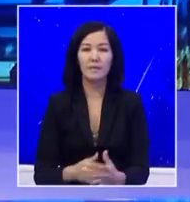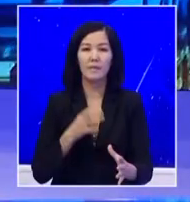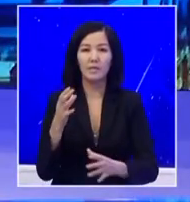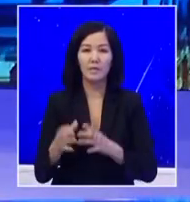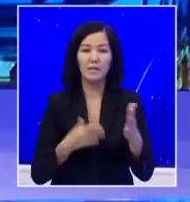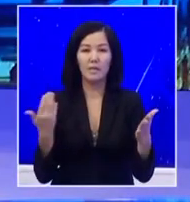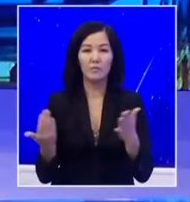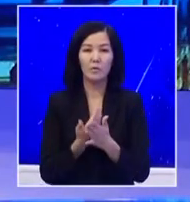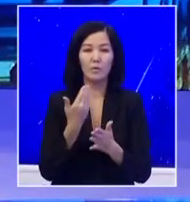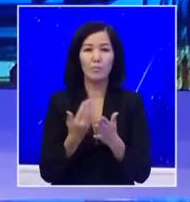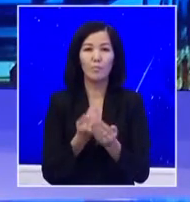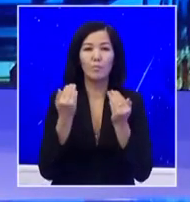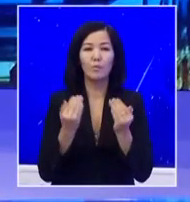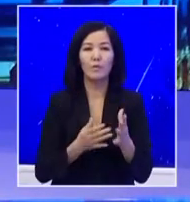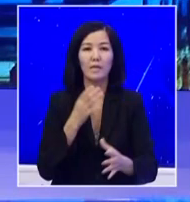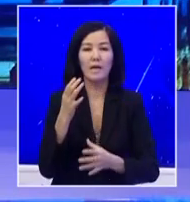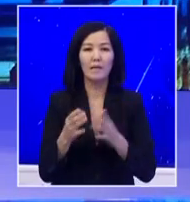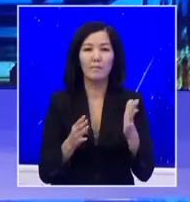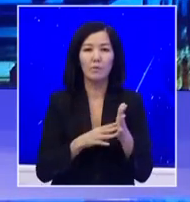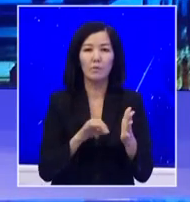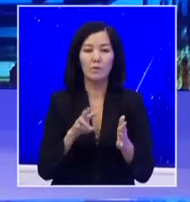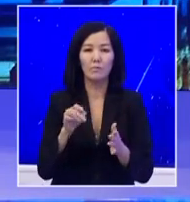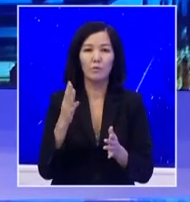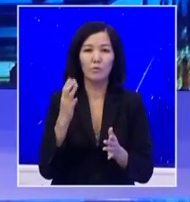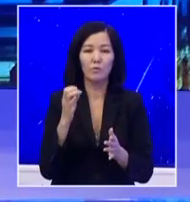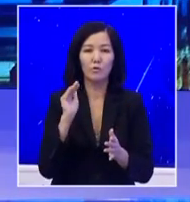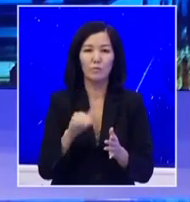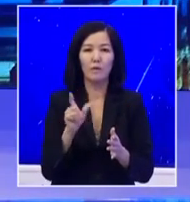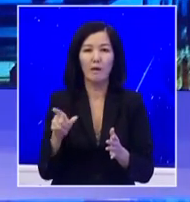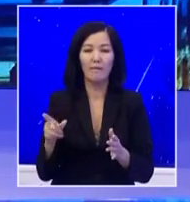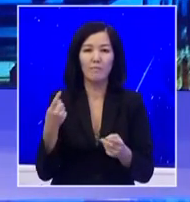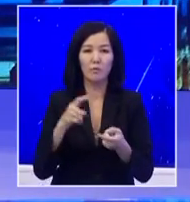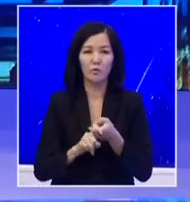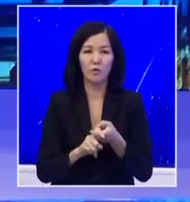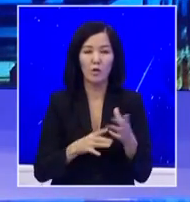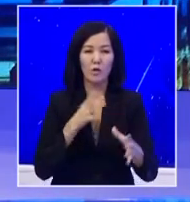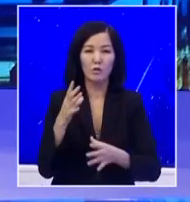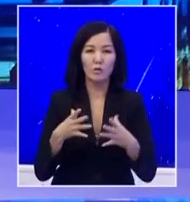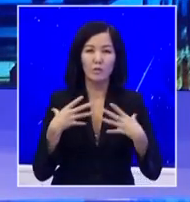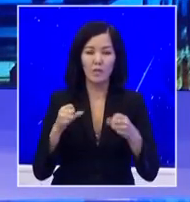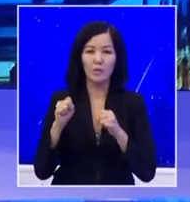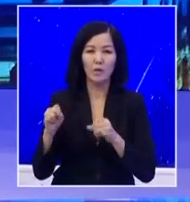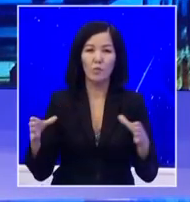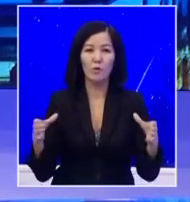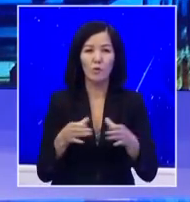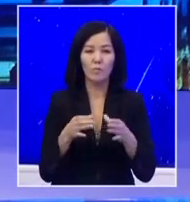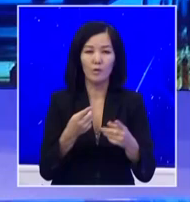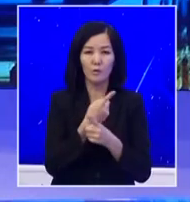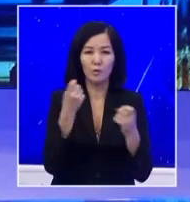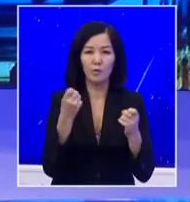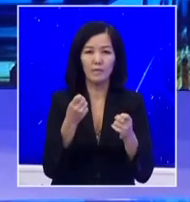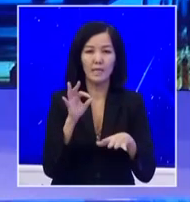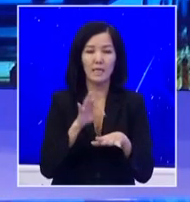Шартарап тұшолып өтейік. Бүгінде әлемде 9 миллион 400 мыңнан аса адам коронавирус жұқтырған. Дүниежүзілік денсаулық сақтау ұйымының мәліметіне